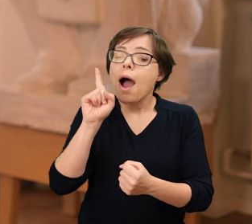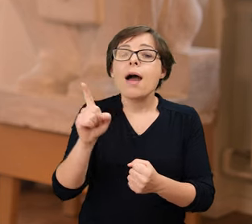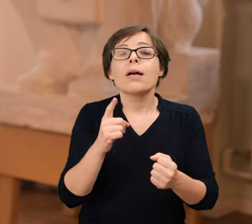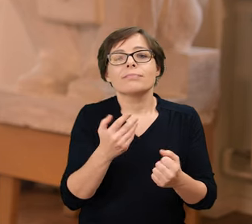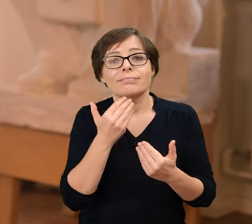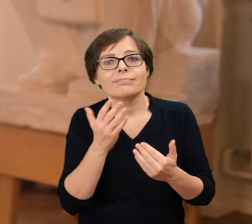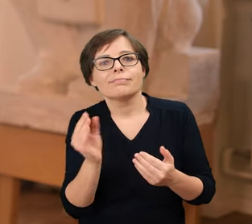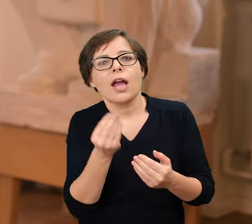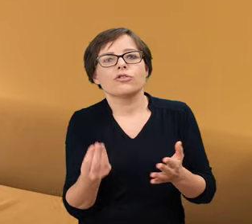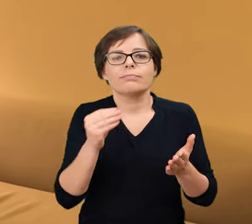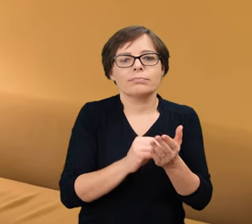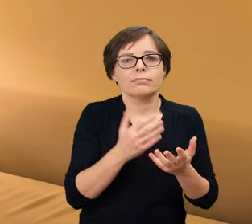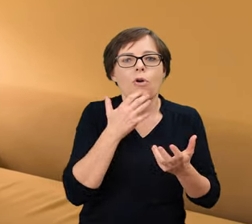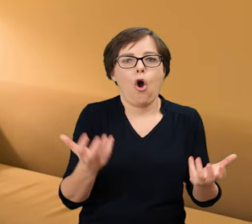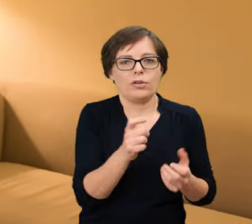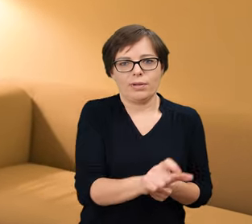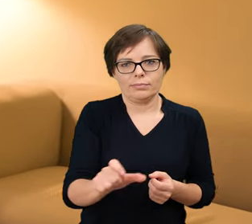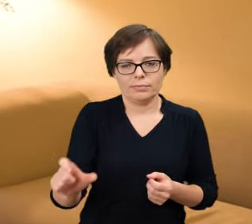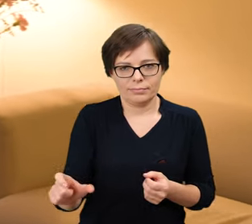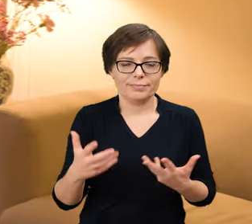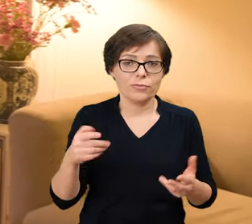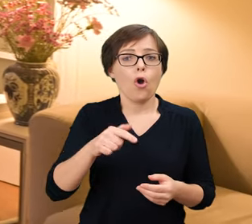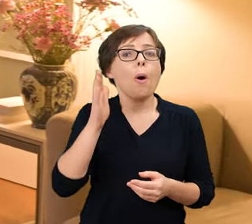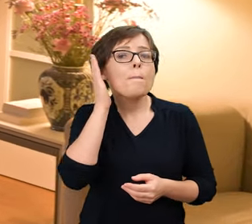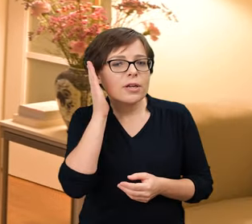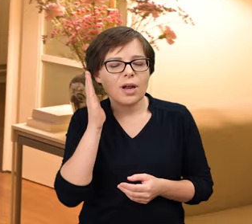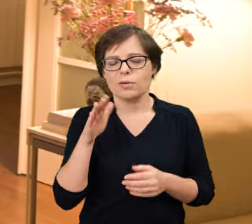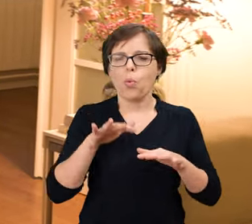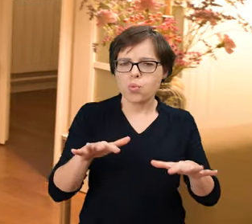w związku z tym mało ekologiczne, ale będę bronił